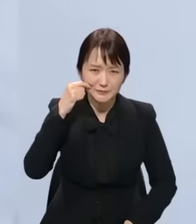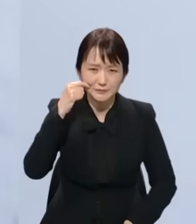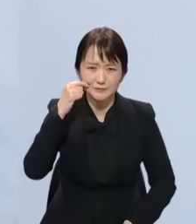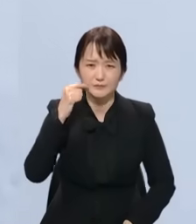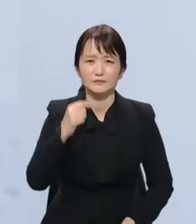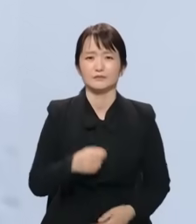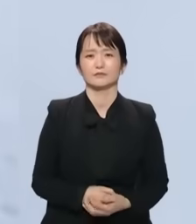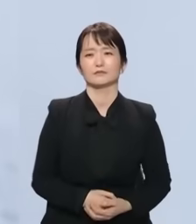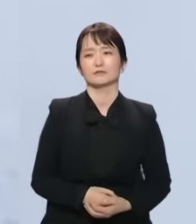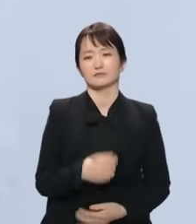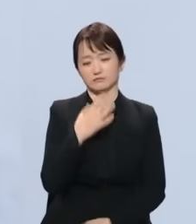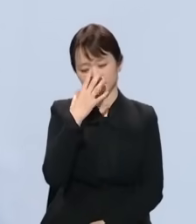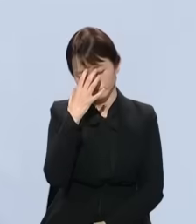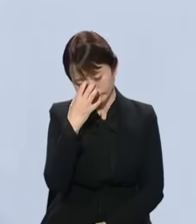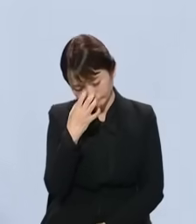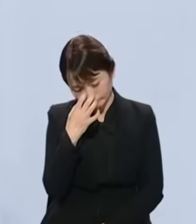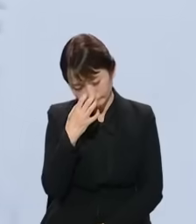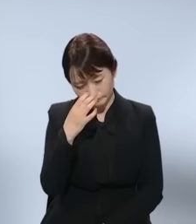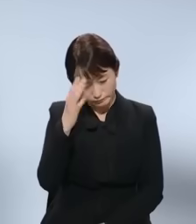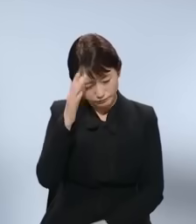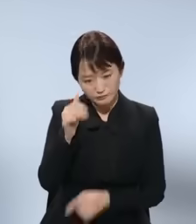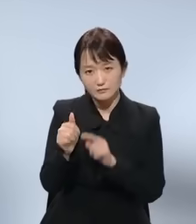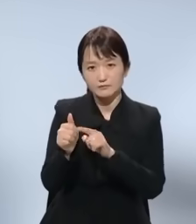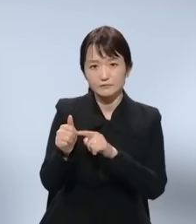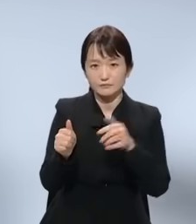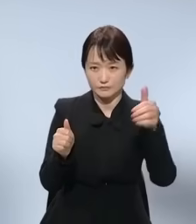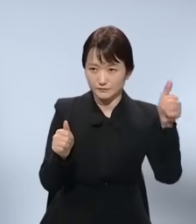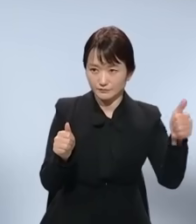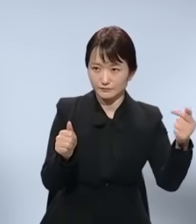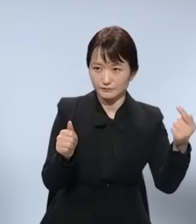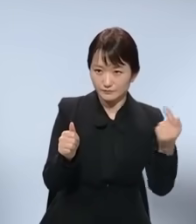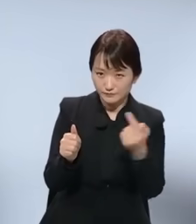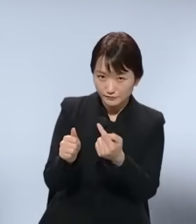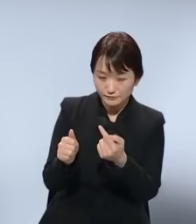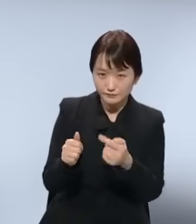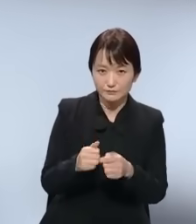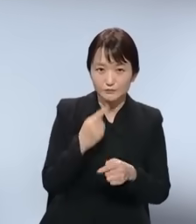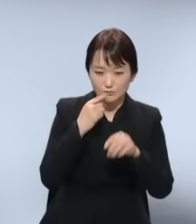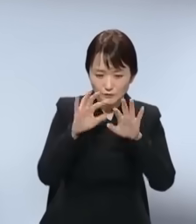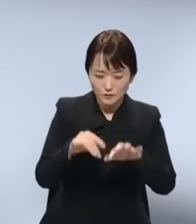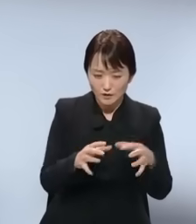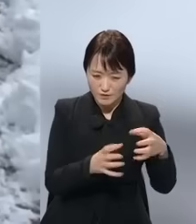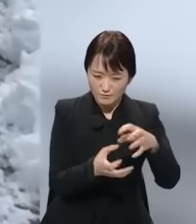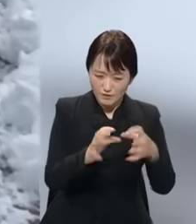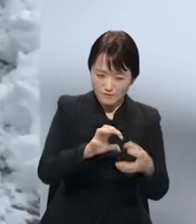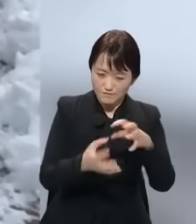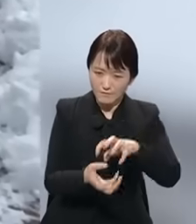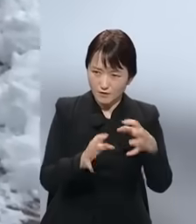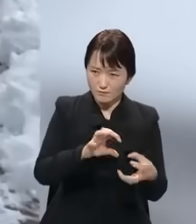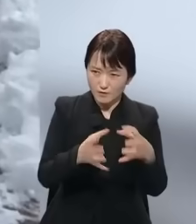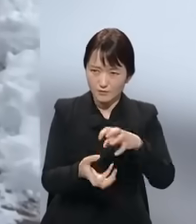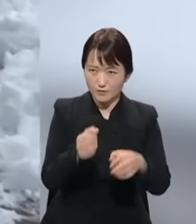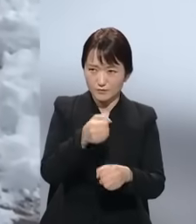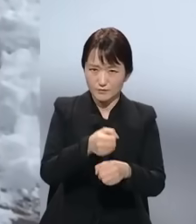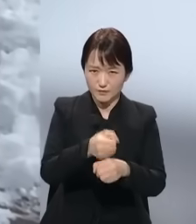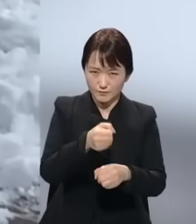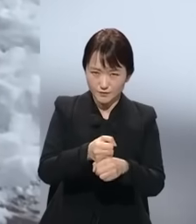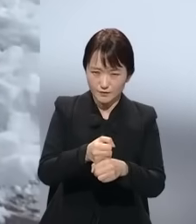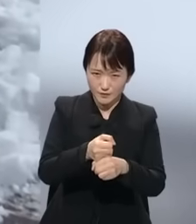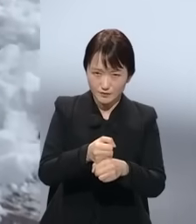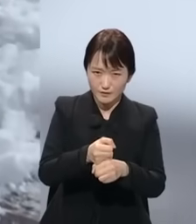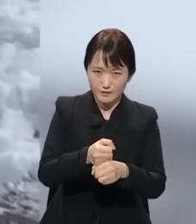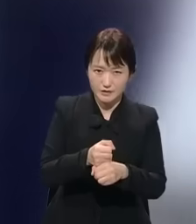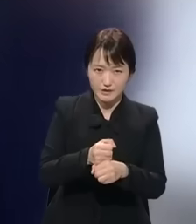아유. 이 우울해하는 허스키를 위해서 집사가 나섰습니다. 눈을 뭉치고 모으고 쌓아서 고향의 향기가 물씬 날 수